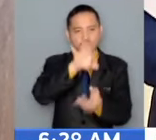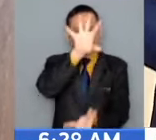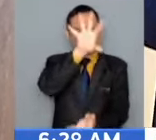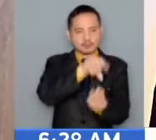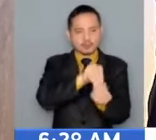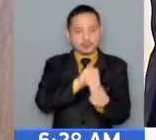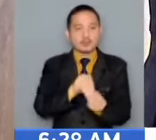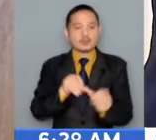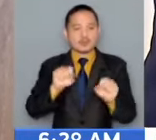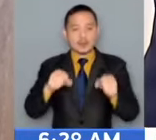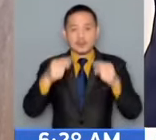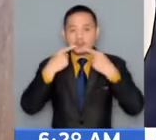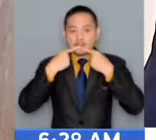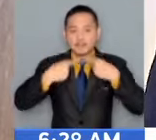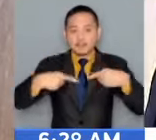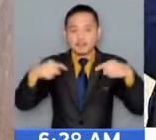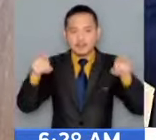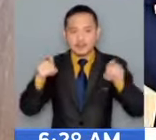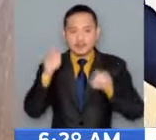nanalong kandidato.